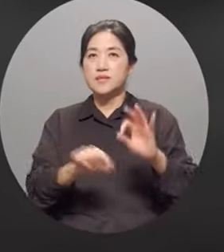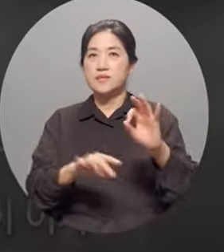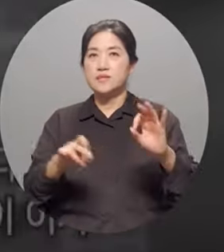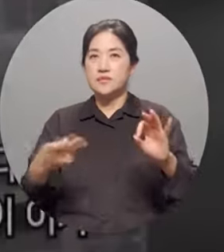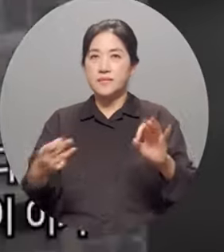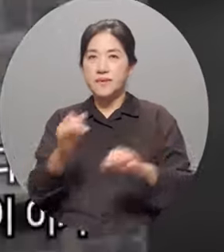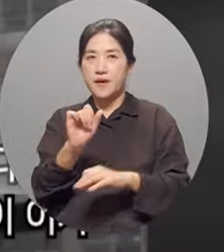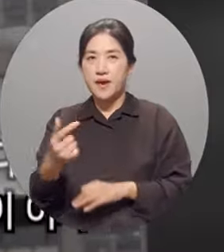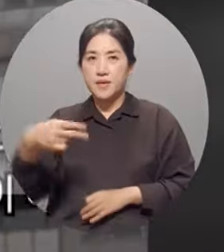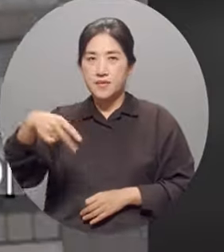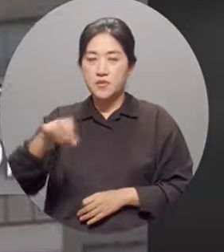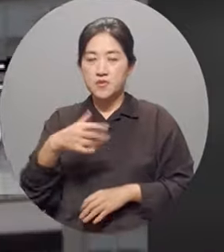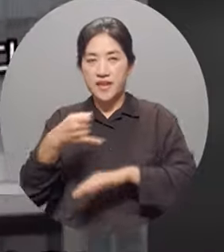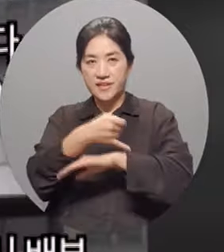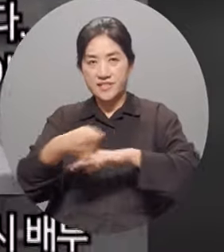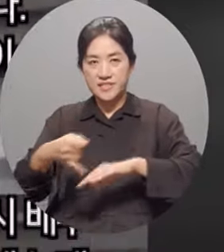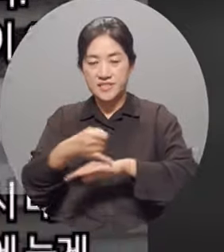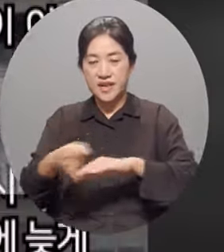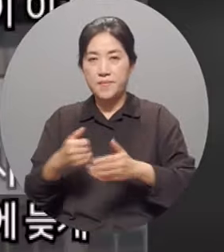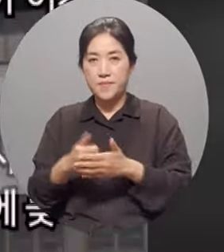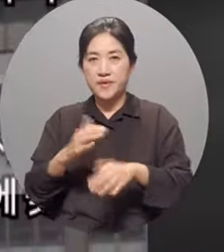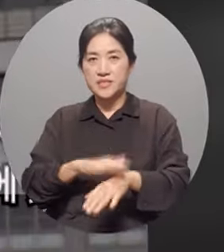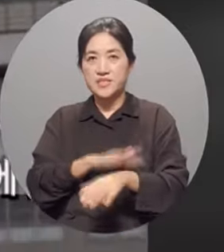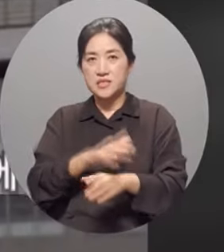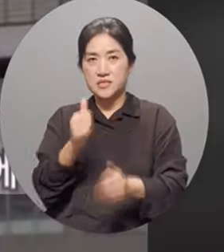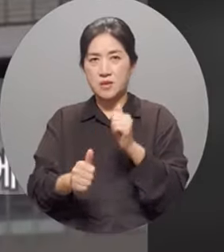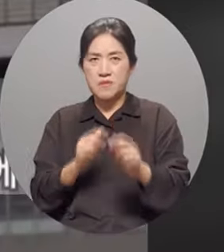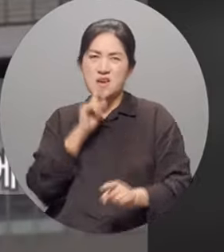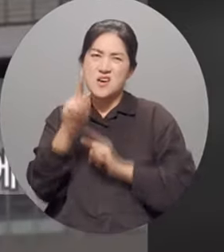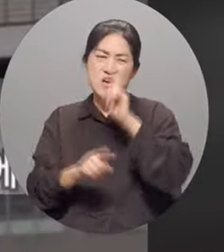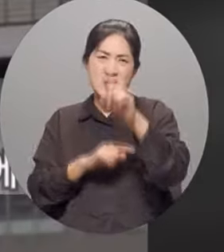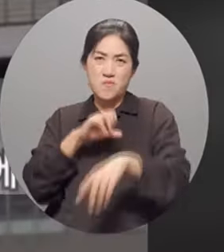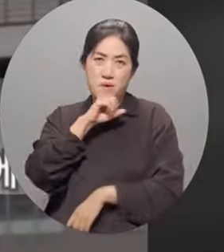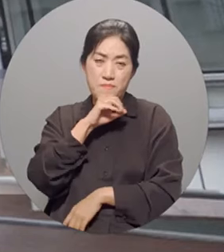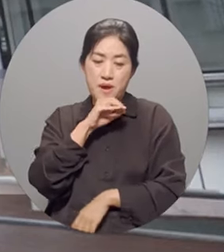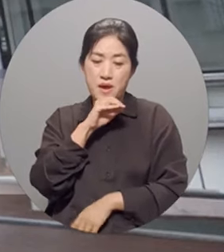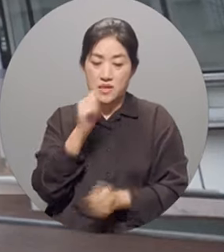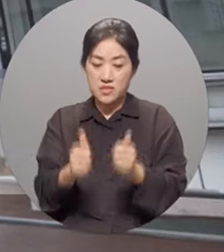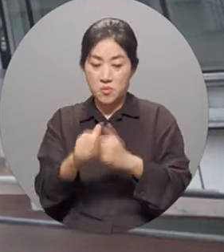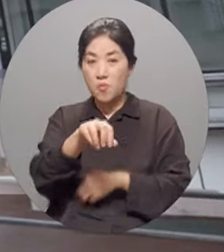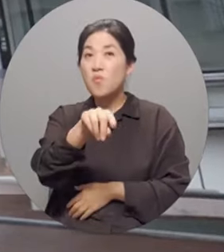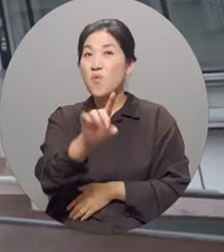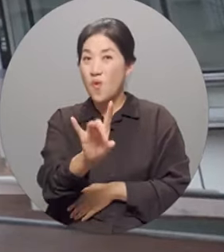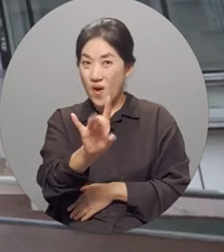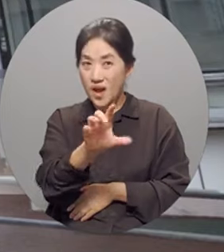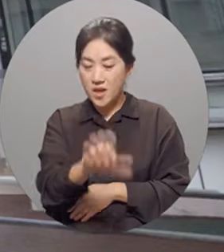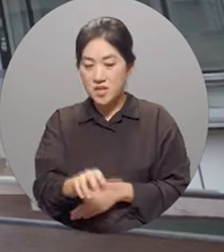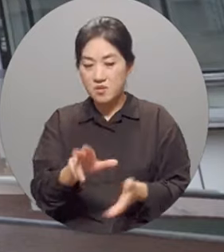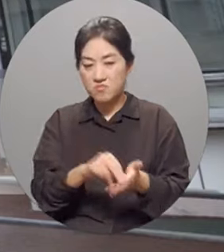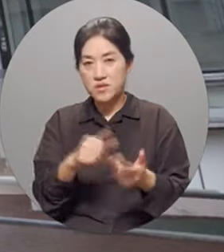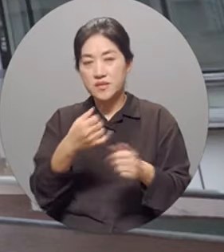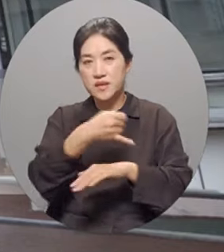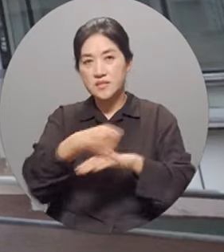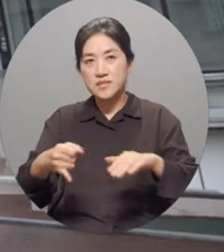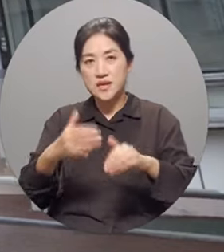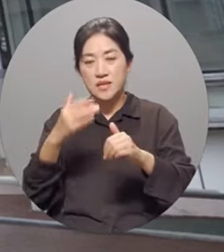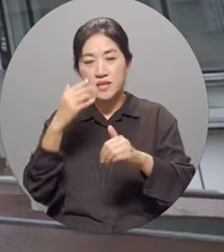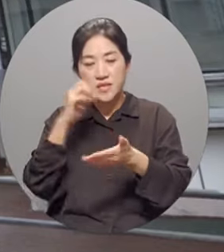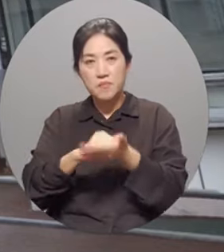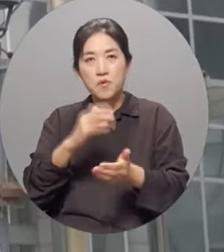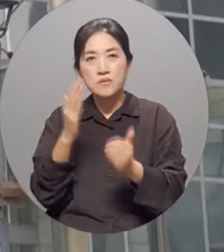한디 기 시에 수생 쳤습니다 한 고사실 감독관이 제격인 디자인 참고사진을